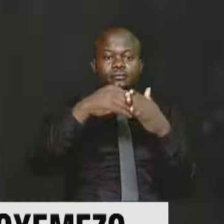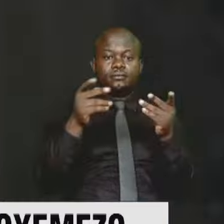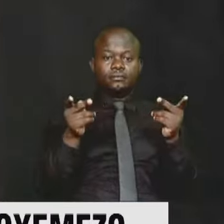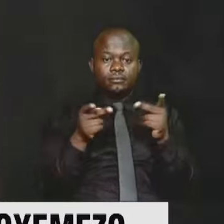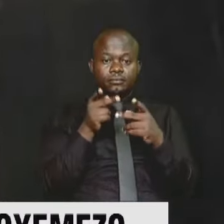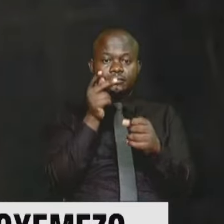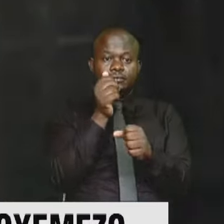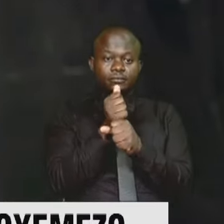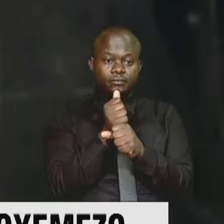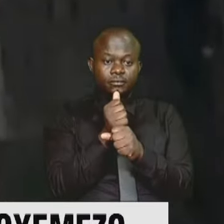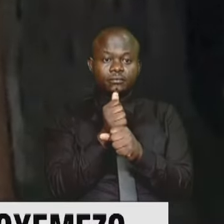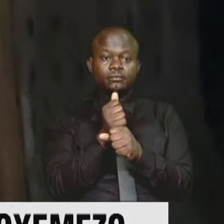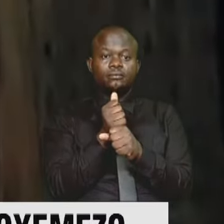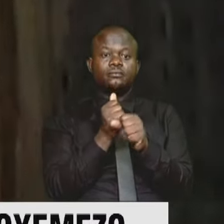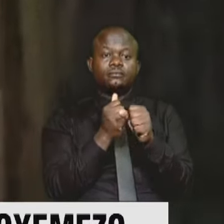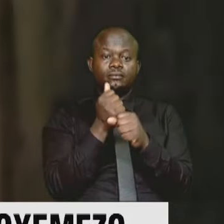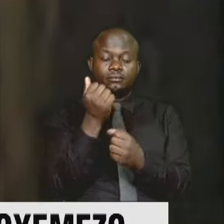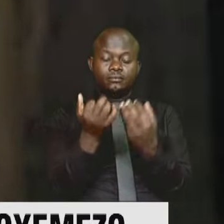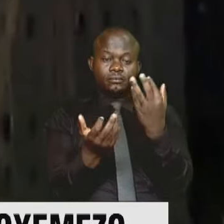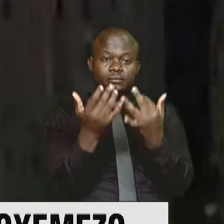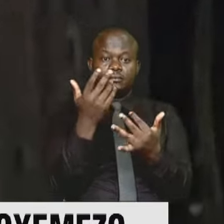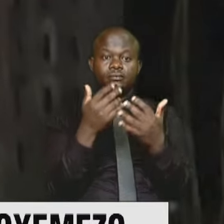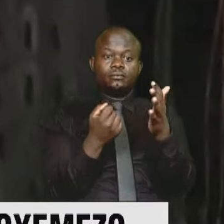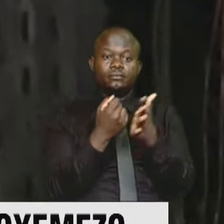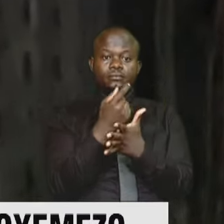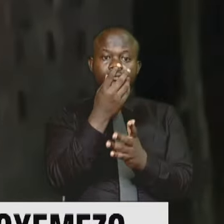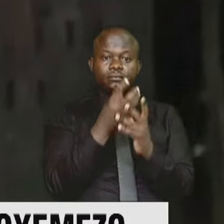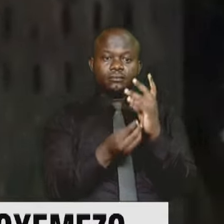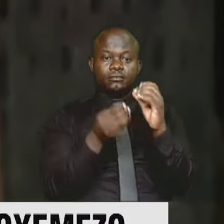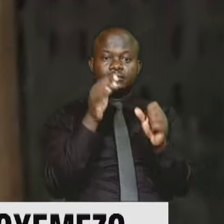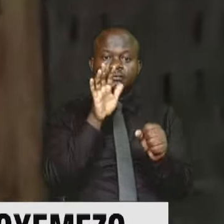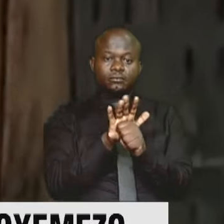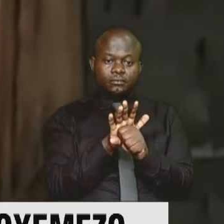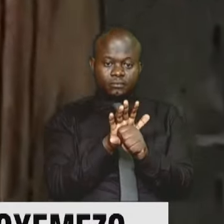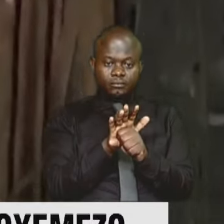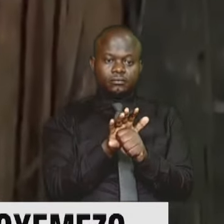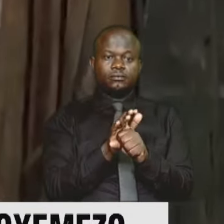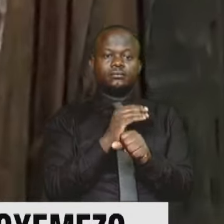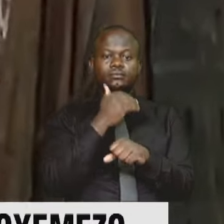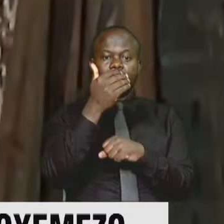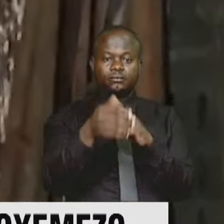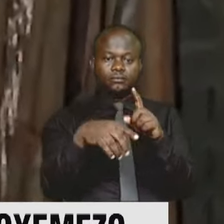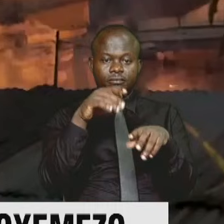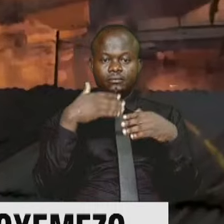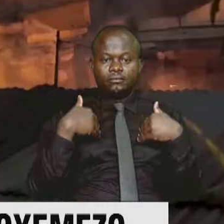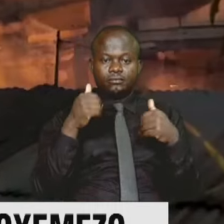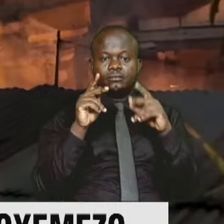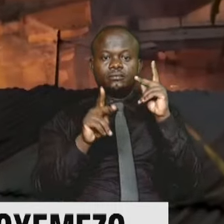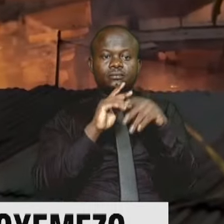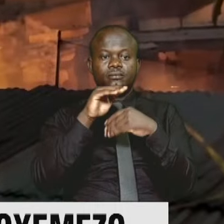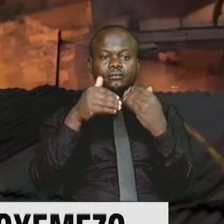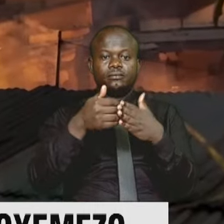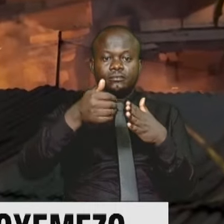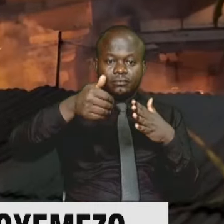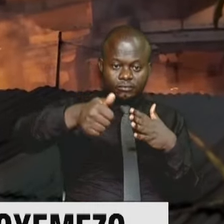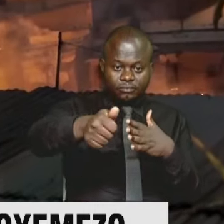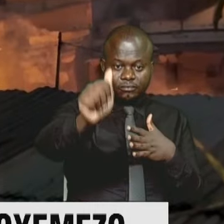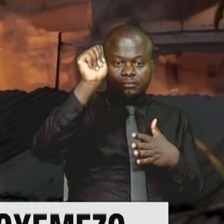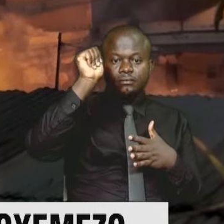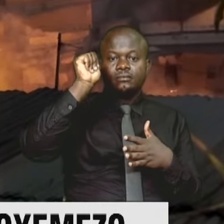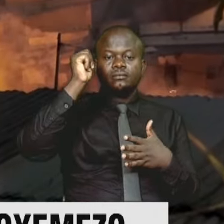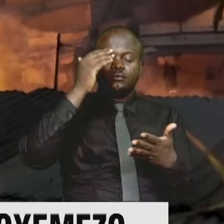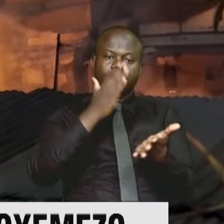ukabona irahiye bigatera ibihombo byinshi ndetse rimwe na rimwe bigatwara n'ubuzima bw'abantu. Ibyo rero rimwe mu kubihagarika